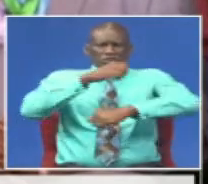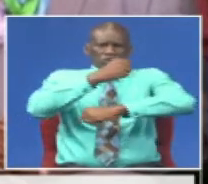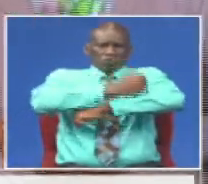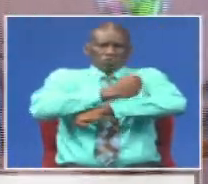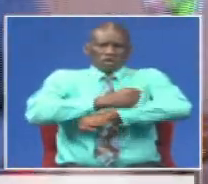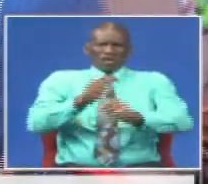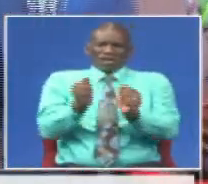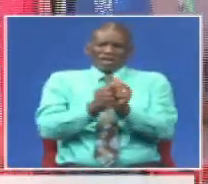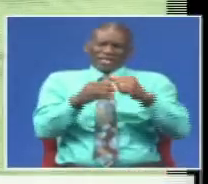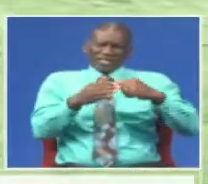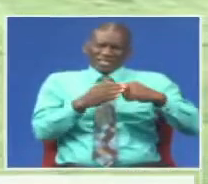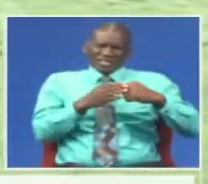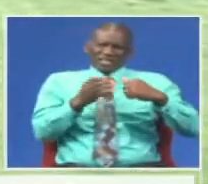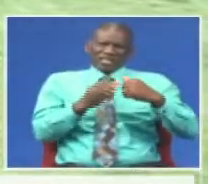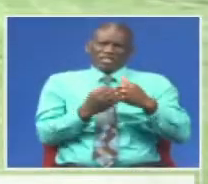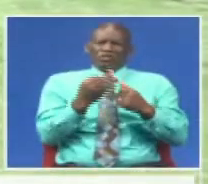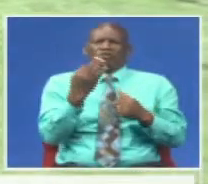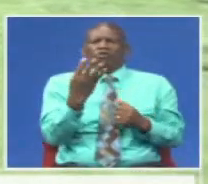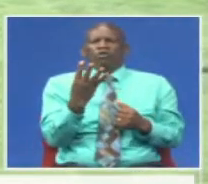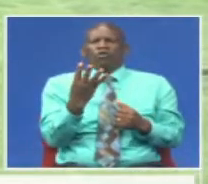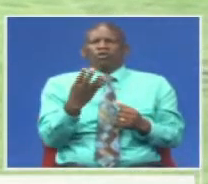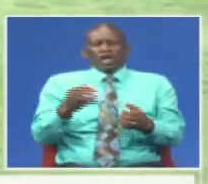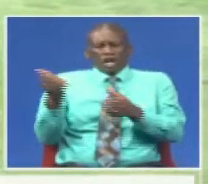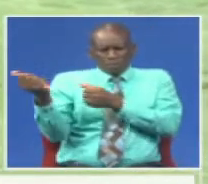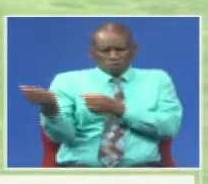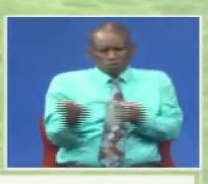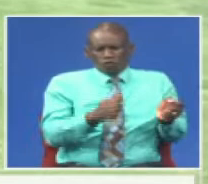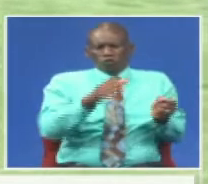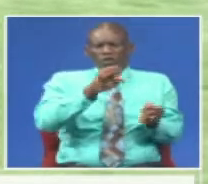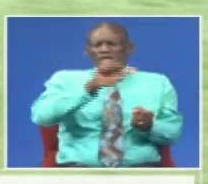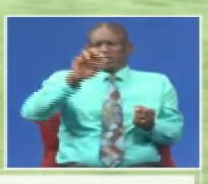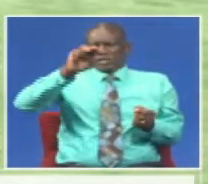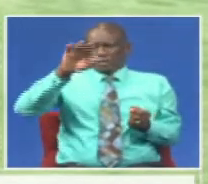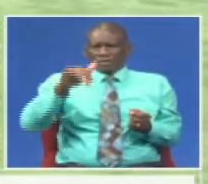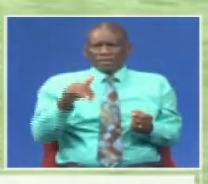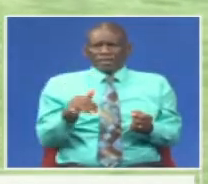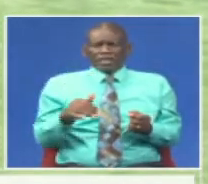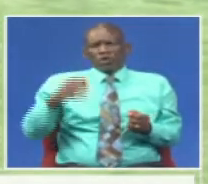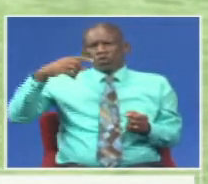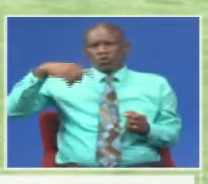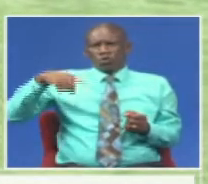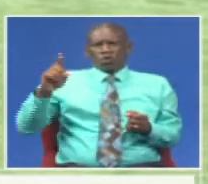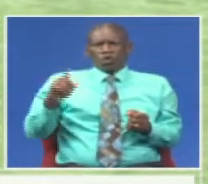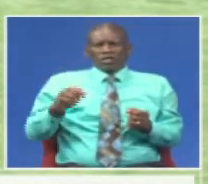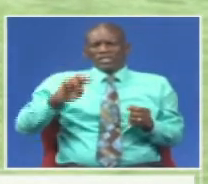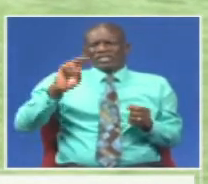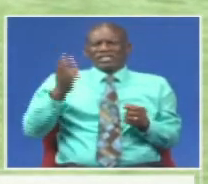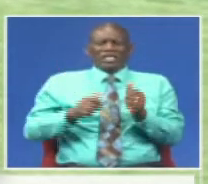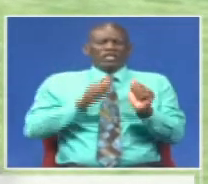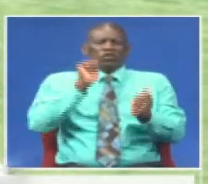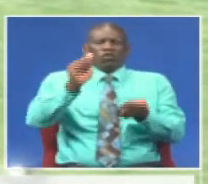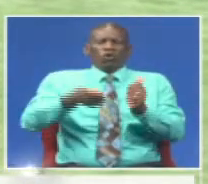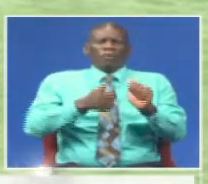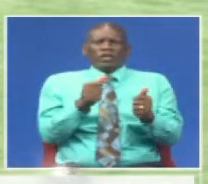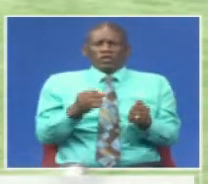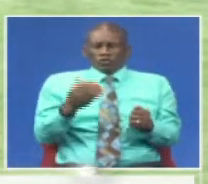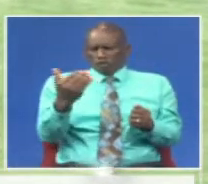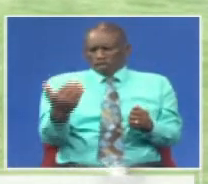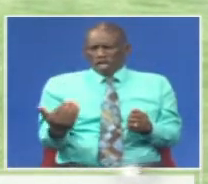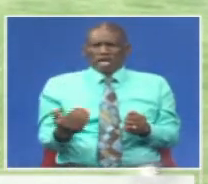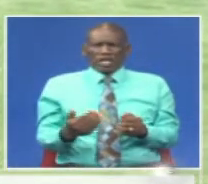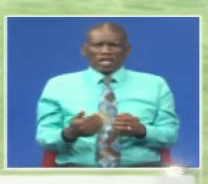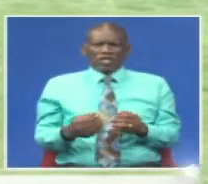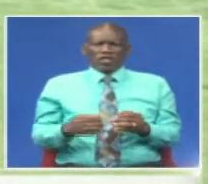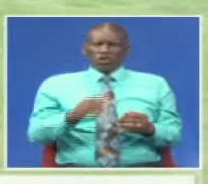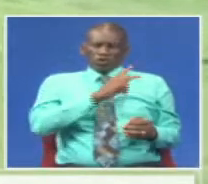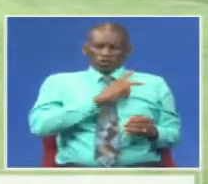in 1984. Kuhusu gofu ni kwamba Sammy Mulama wa Golf Park alishinda makala ya pili ya mashindano ya chipukizi